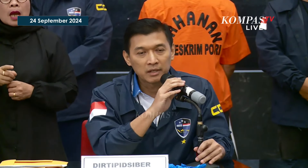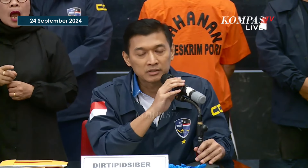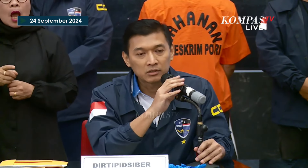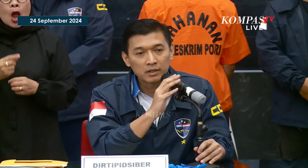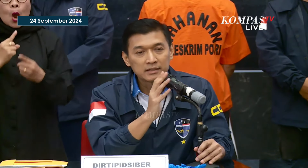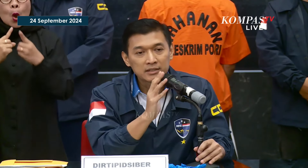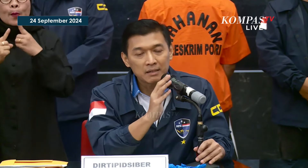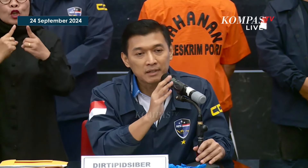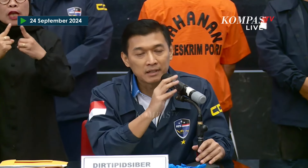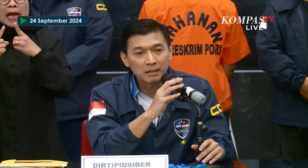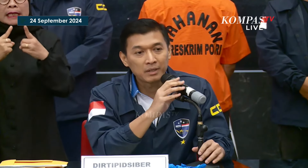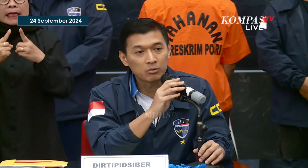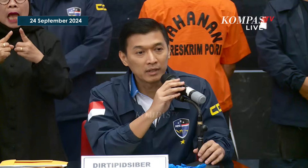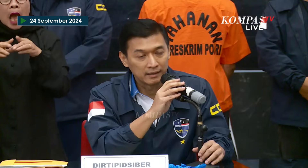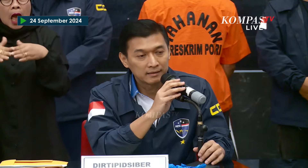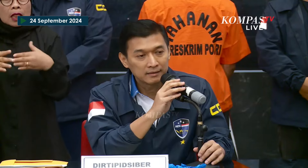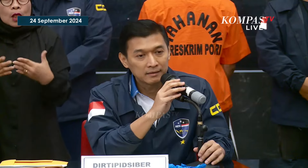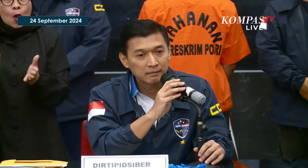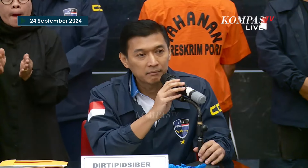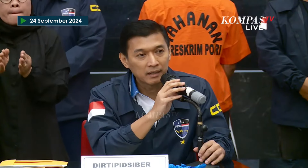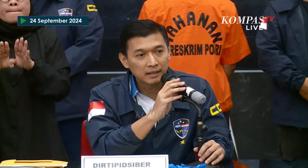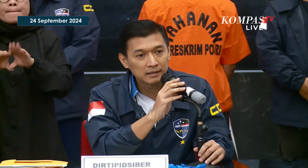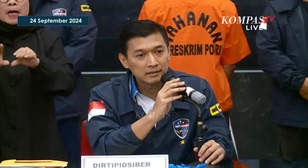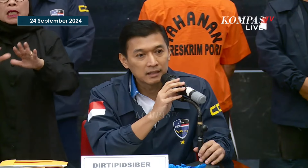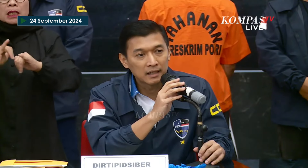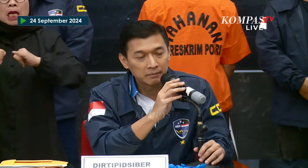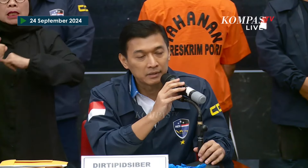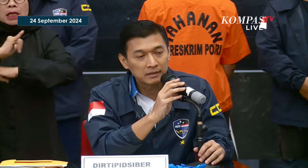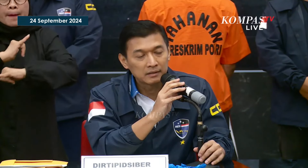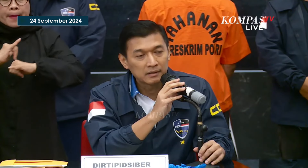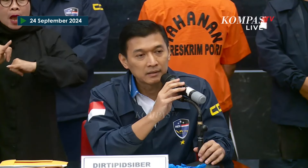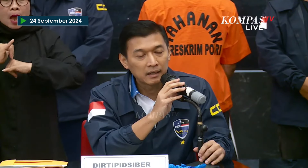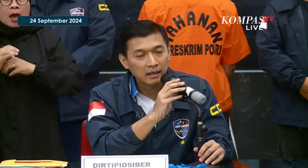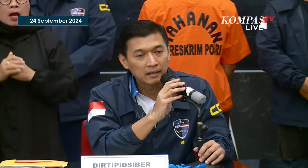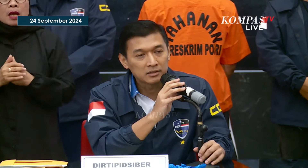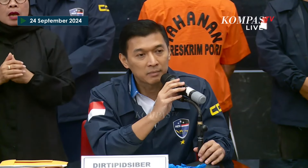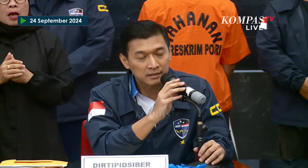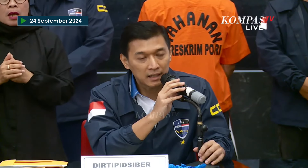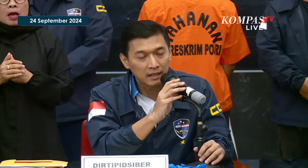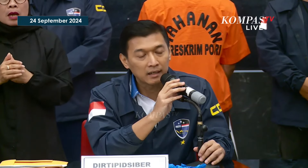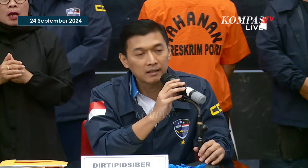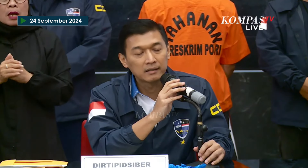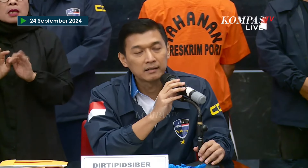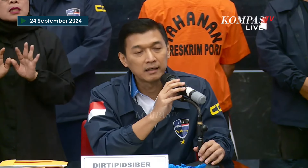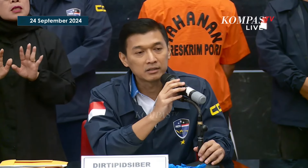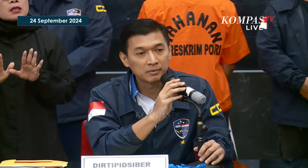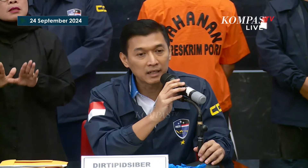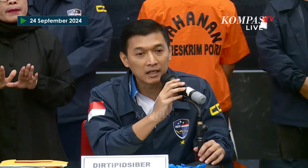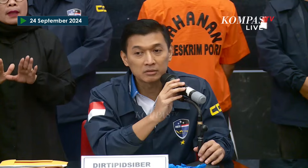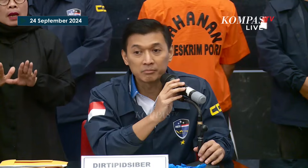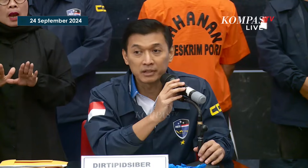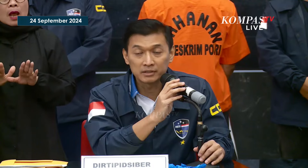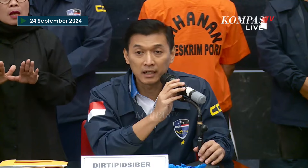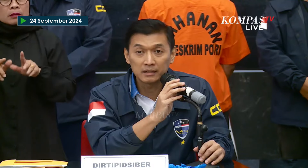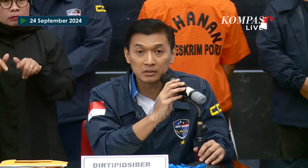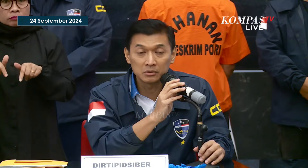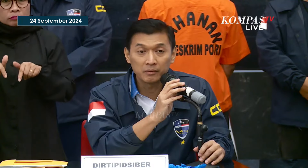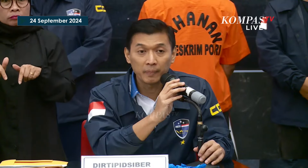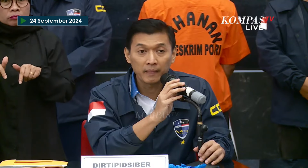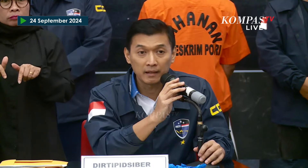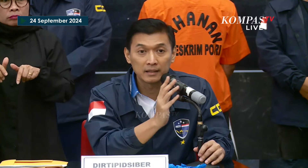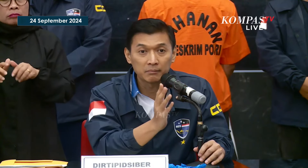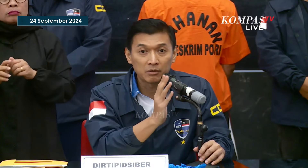komunikasi, kolaborasi atau kerjasama dengan pelaku lain, maka kita sedang dalami. Ya, sementara, ya, sementara hasil